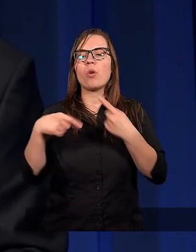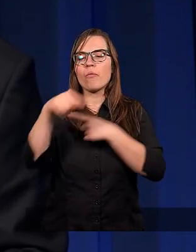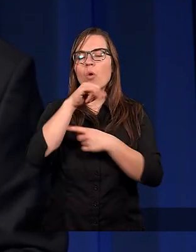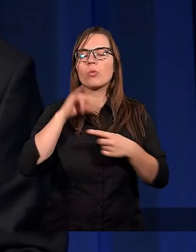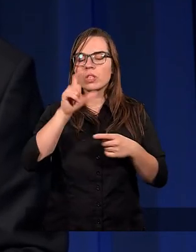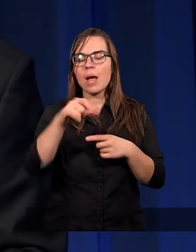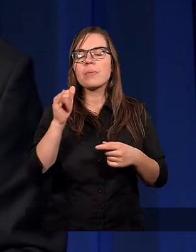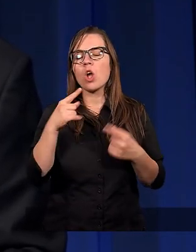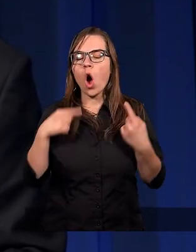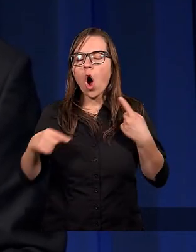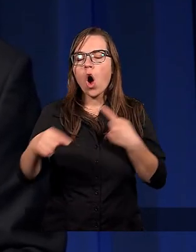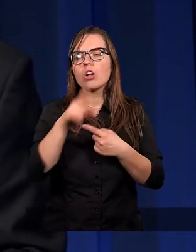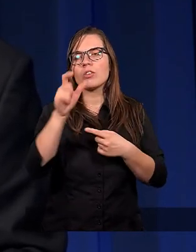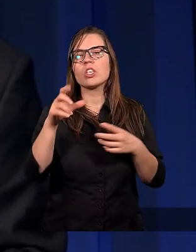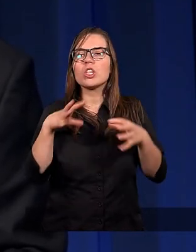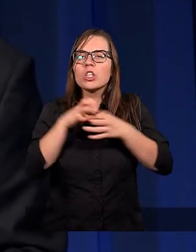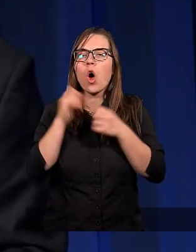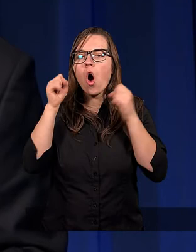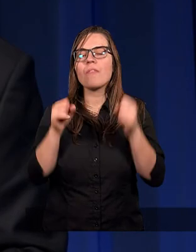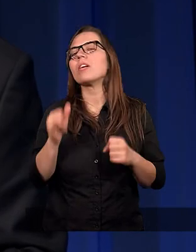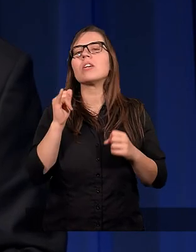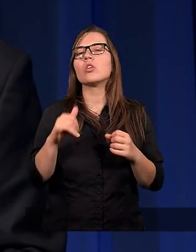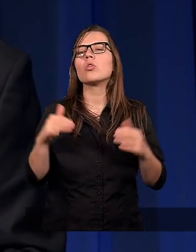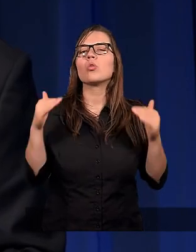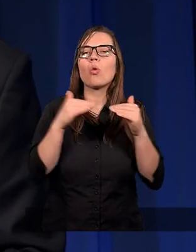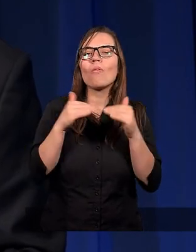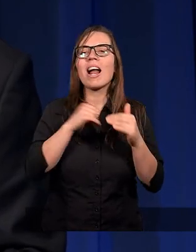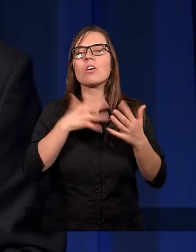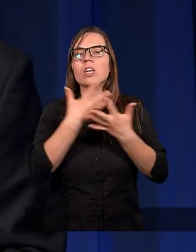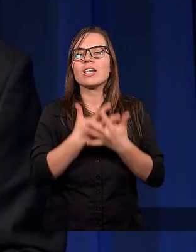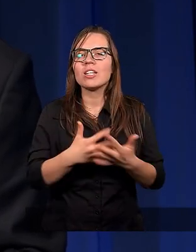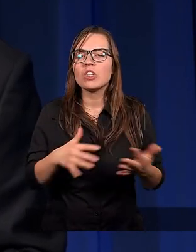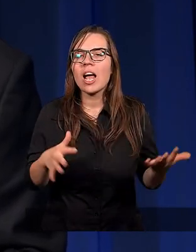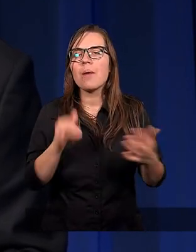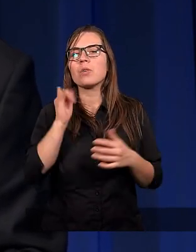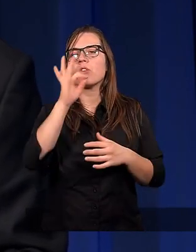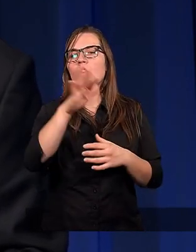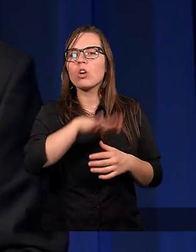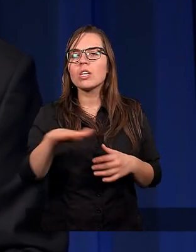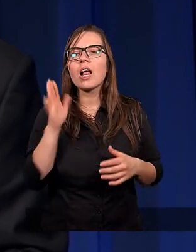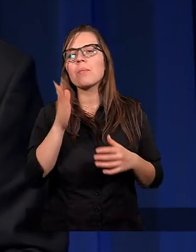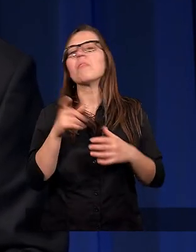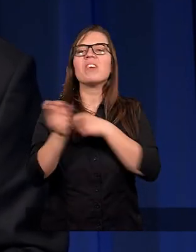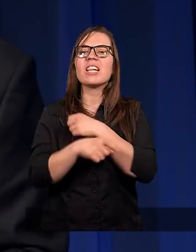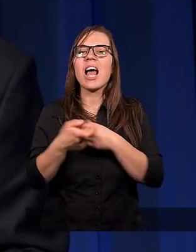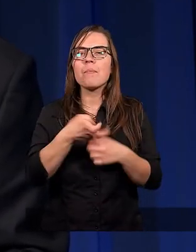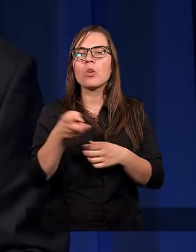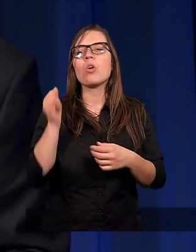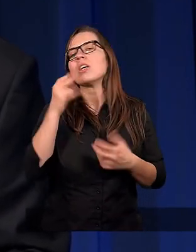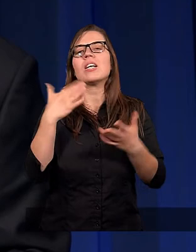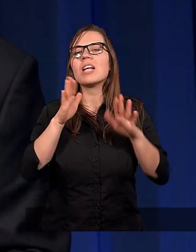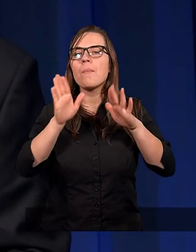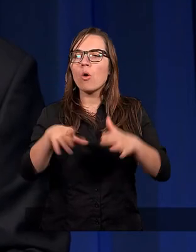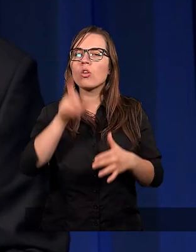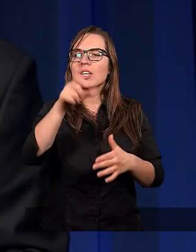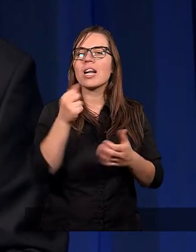Ciebie i otoczą i ścisną Cię zewsząd. I zrównają Cię z ziemią, i dzieci Twoje w murach Twoich wytępią, i nie pozostawią